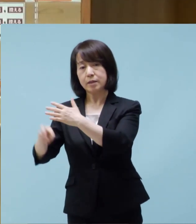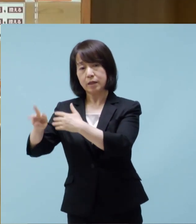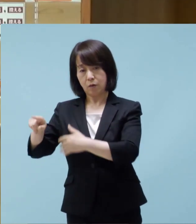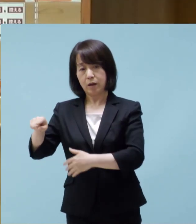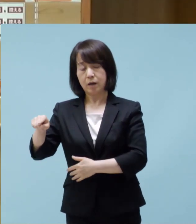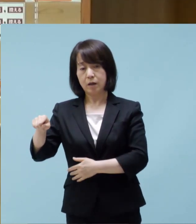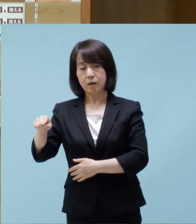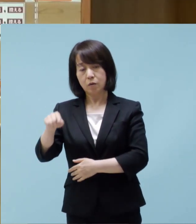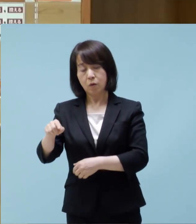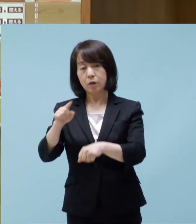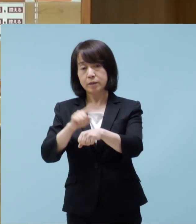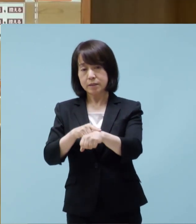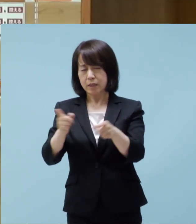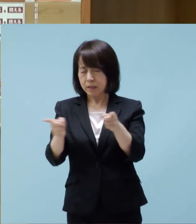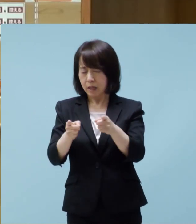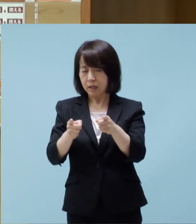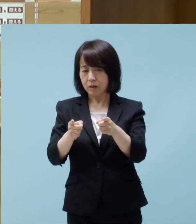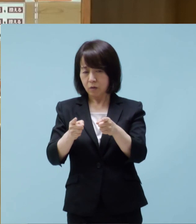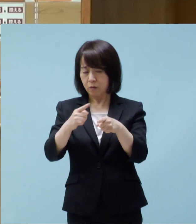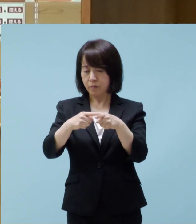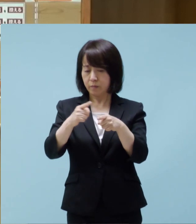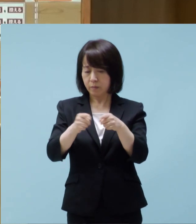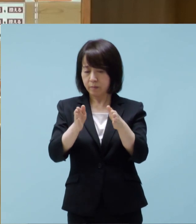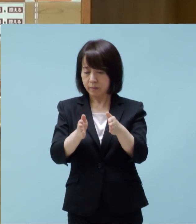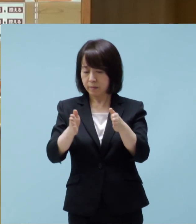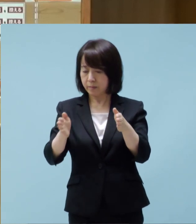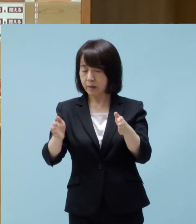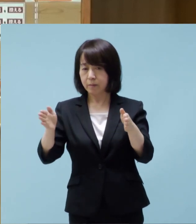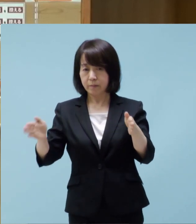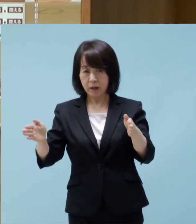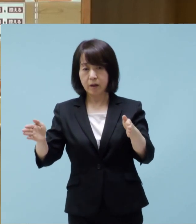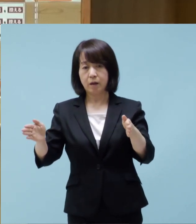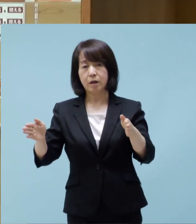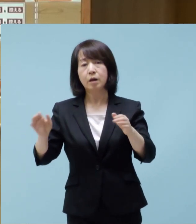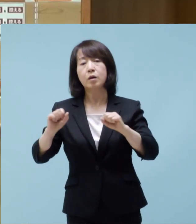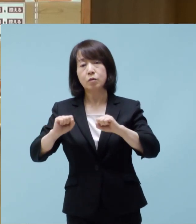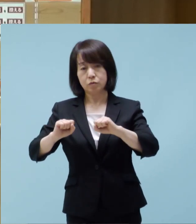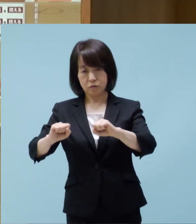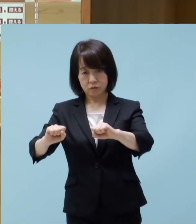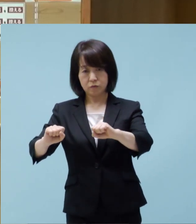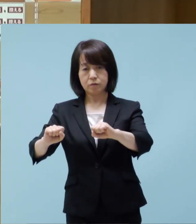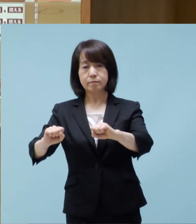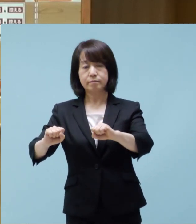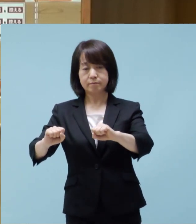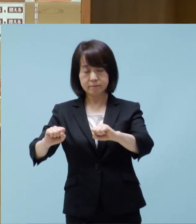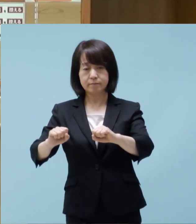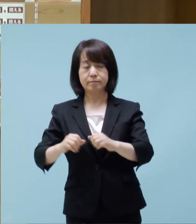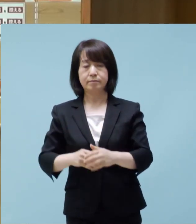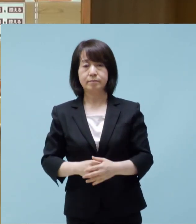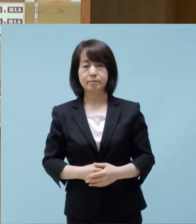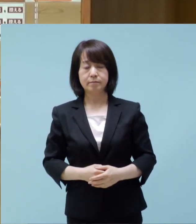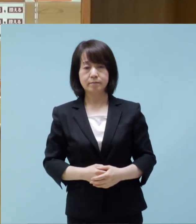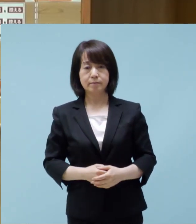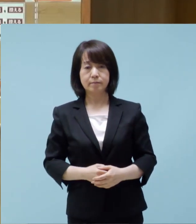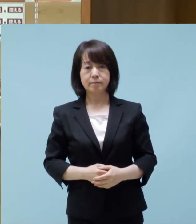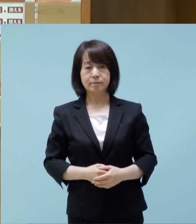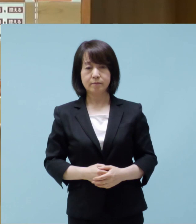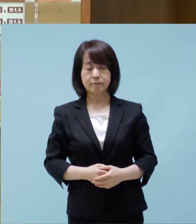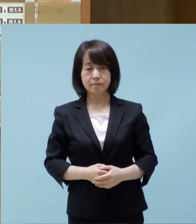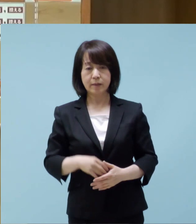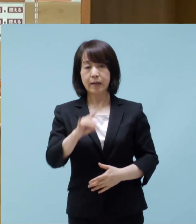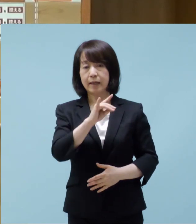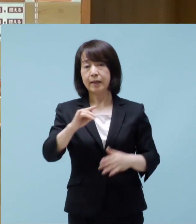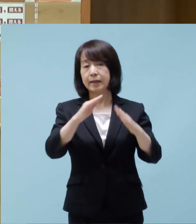解除ということで、時短を講じるという形を取らさせていただくこととなりました。議会の議